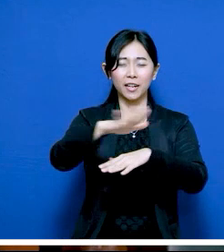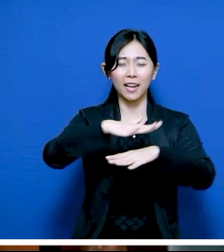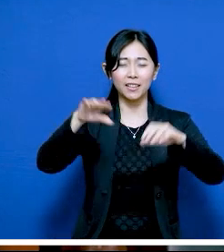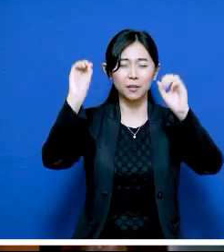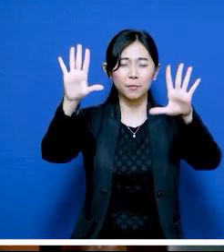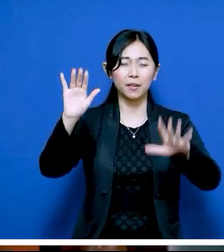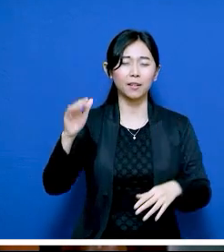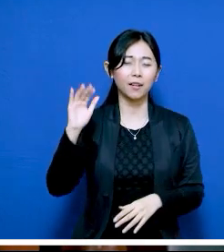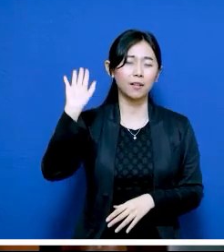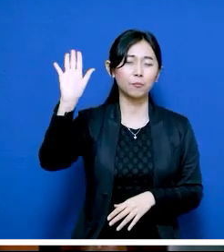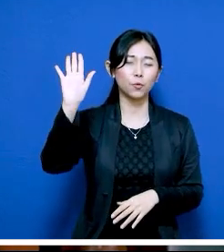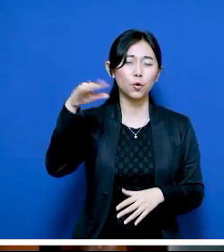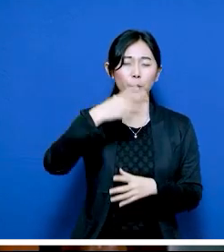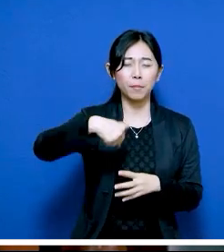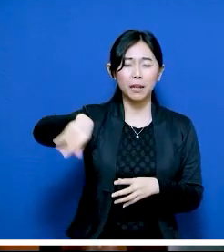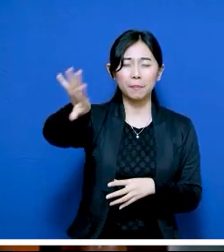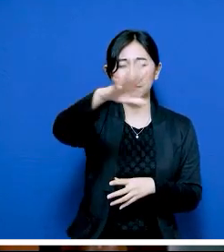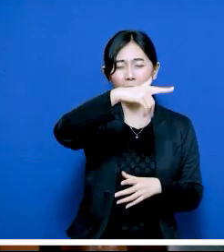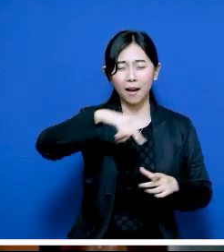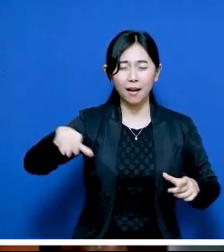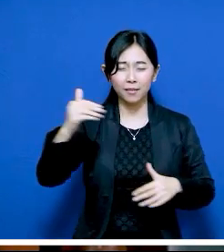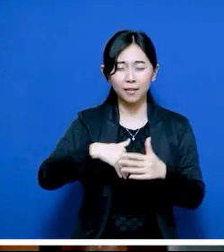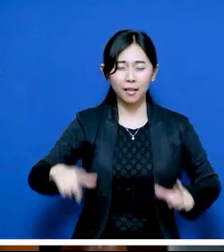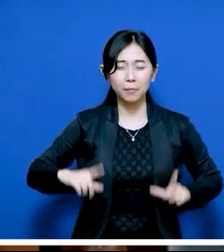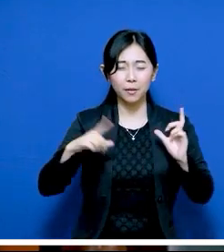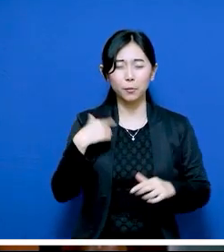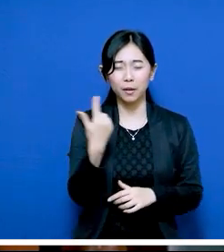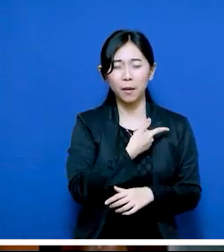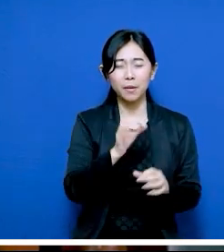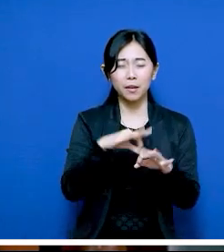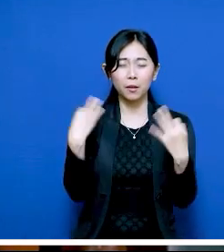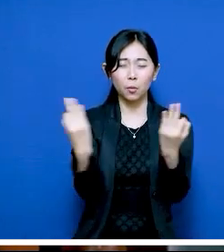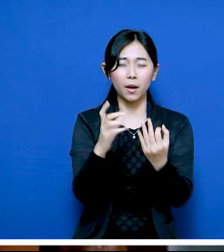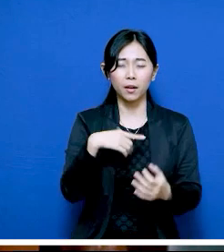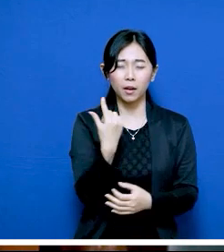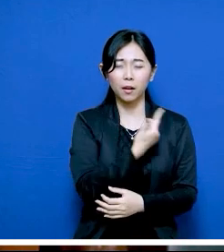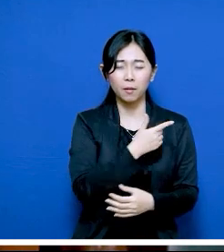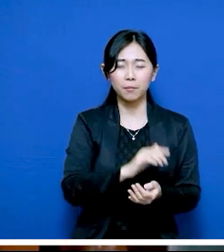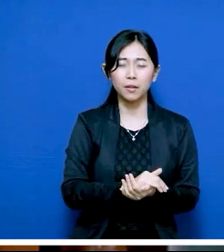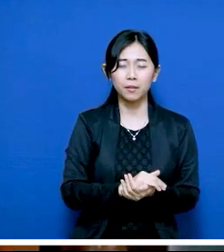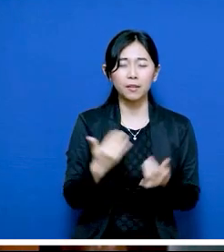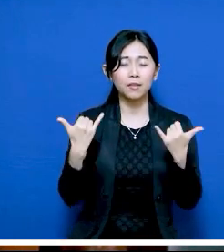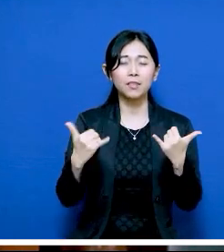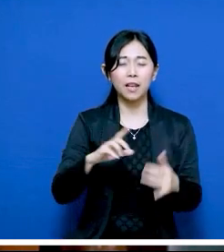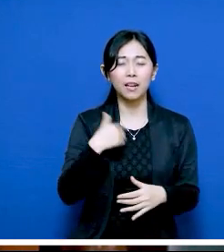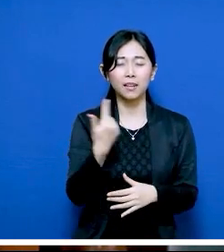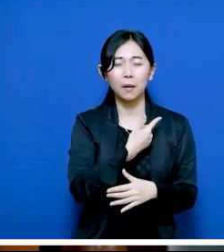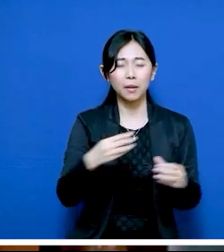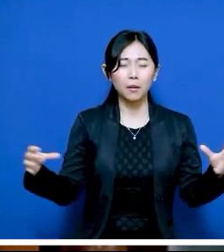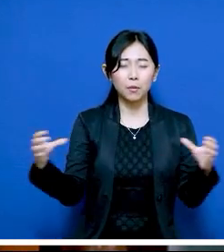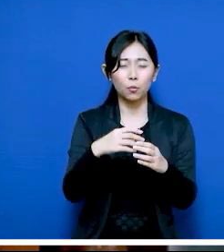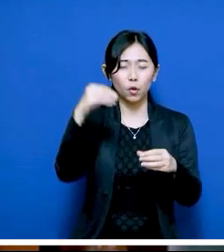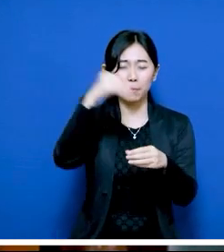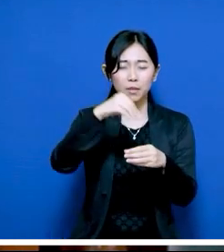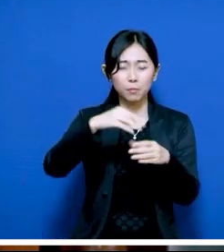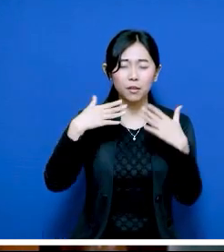berkat-Mu yang melimpahi kehidupan kami dan keluarga kami. Saat ini kami mengumpulkan